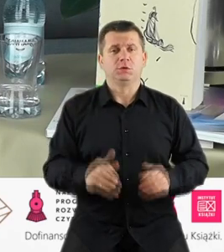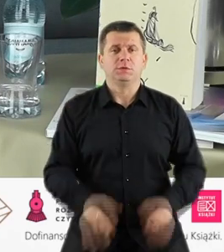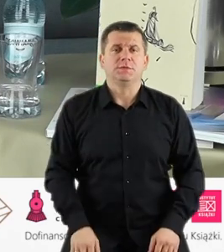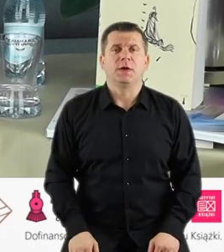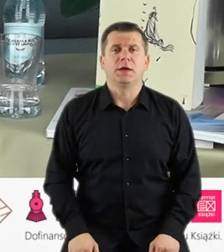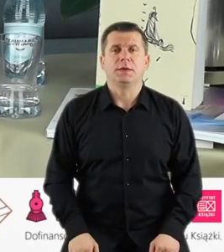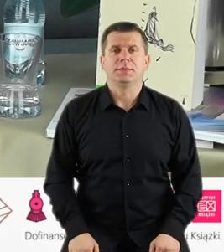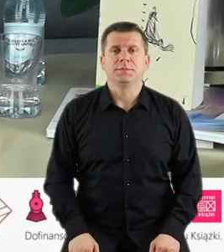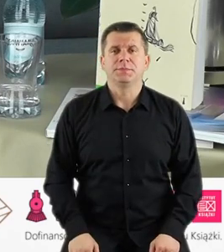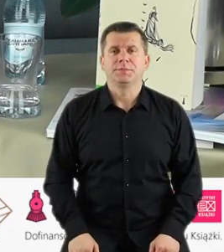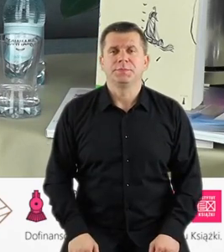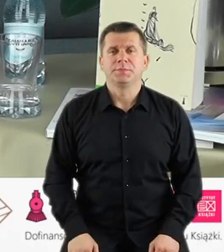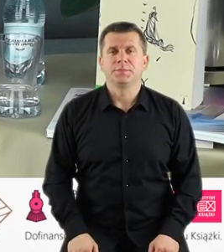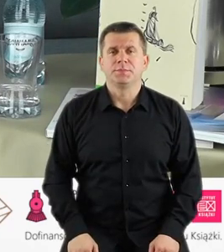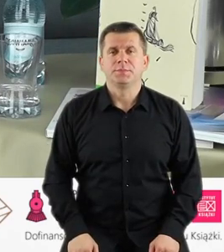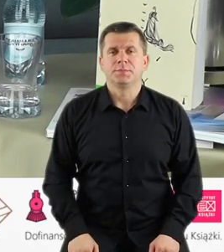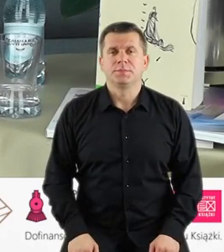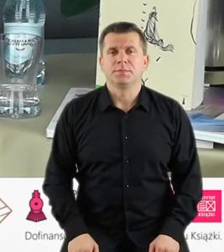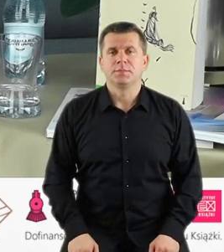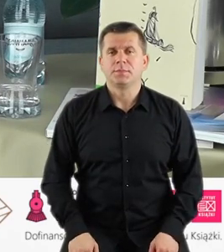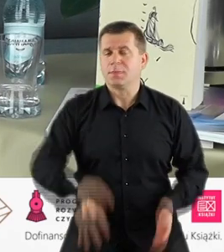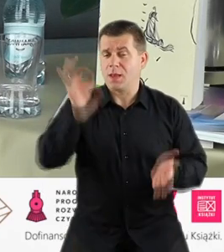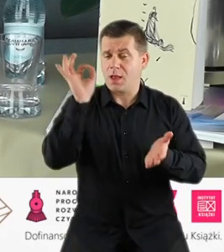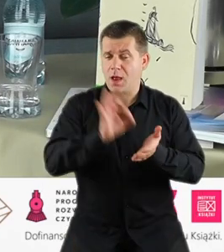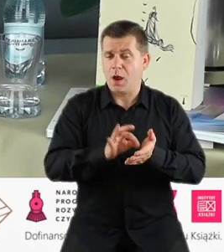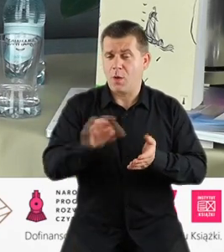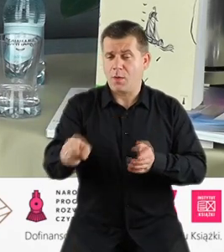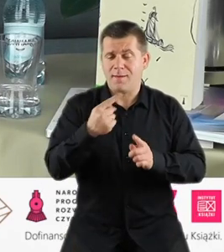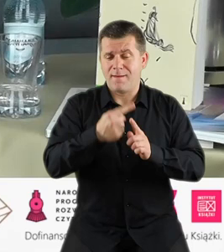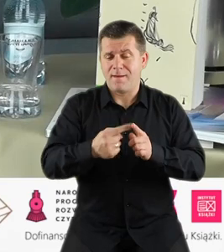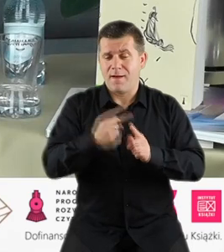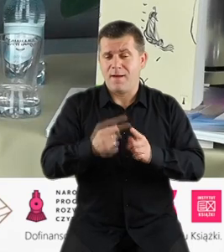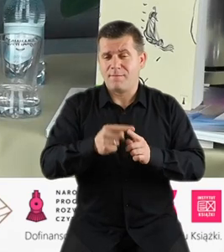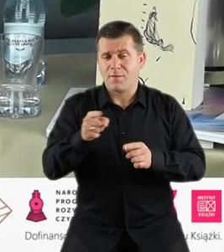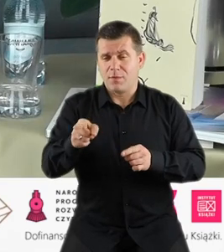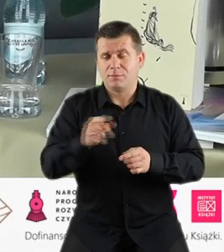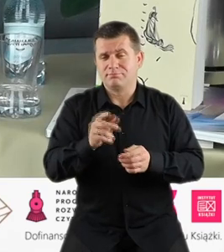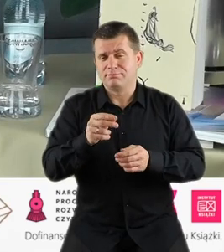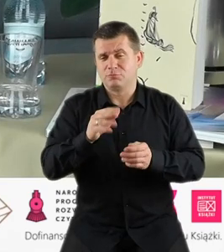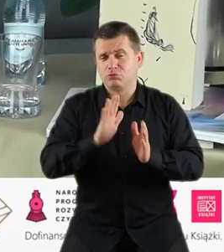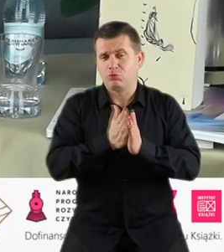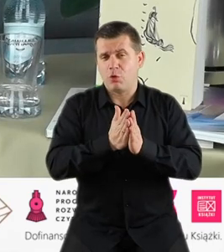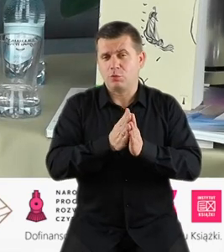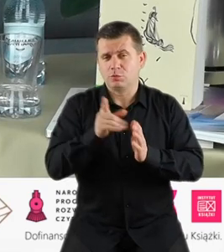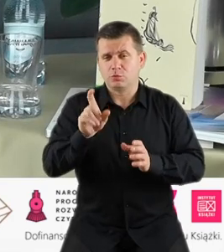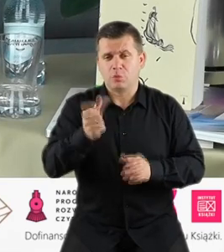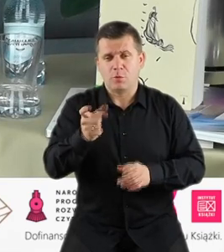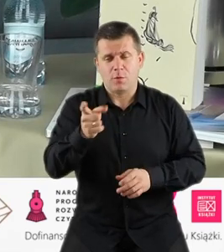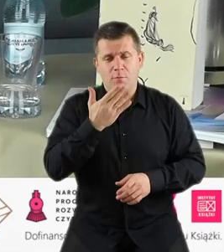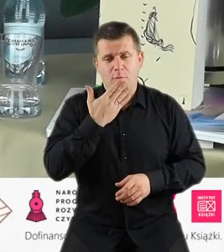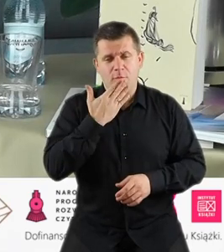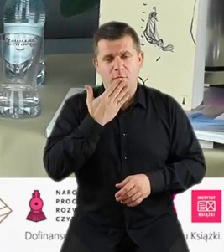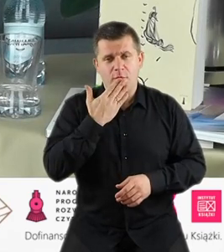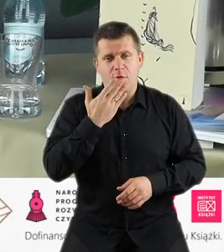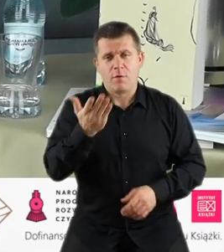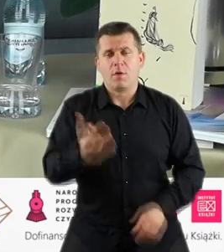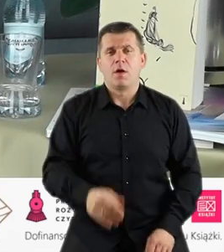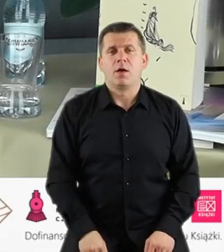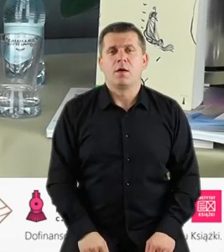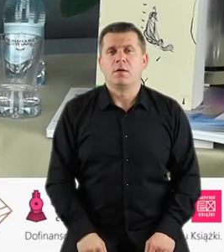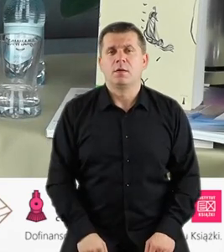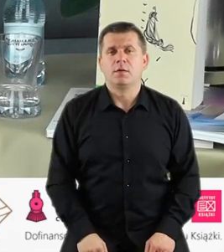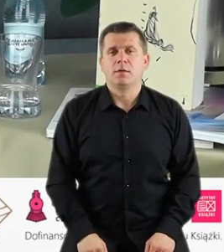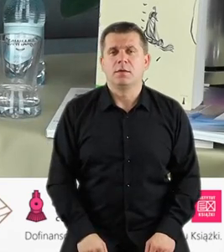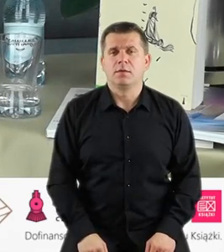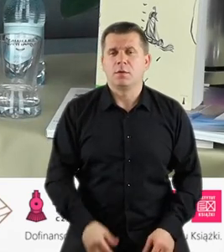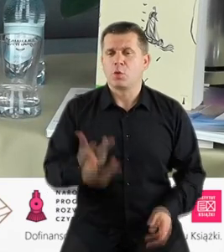teraz myślę. Natomiast no, akurat ten fragment, o którym teraz rozmawiamy, który pani przywołała,